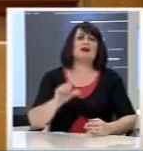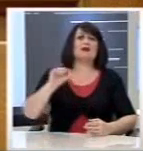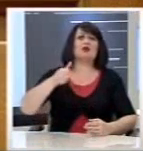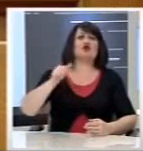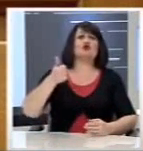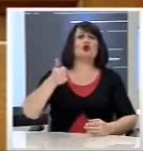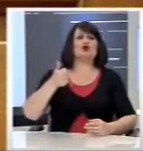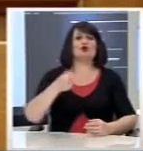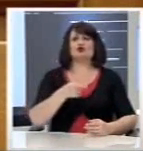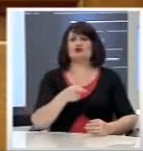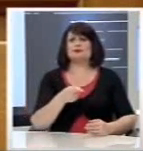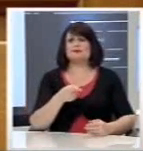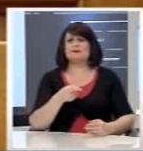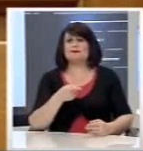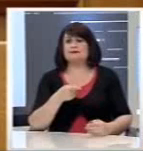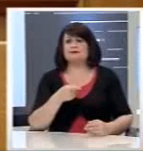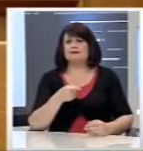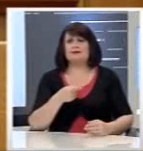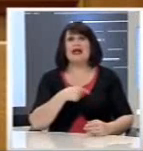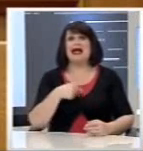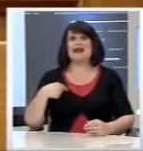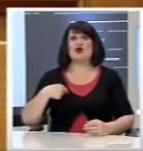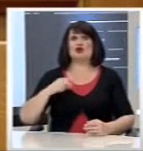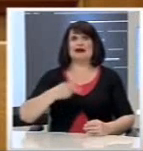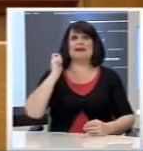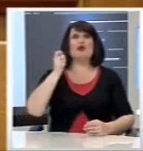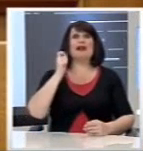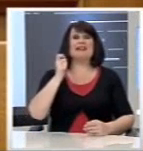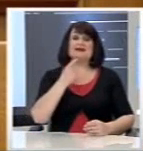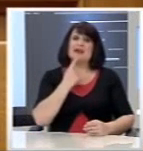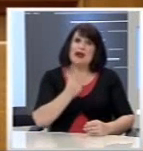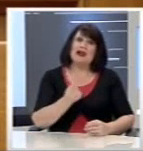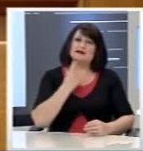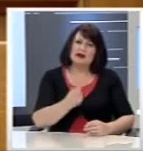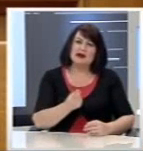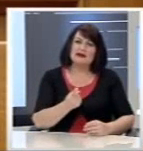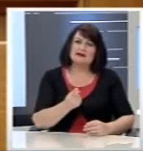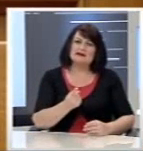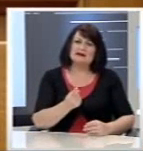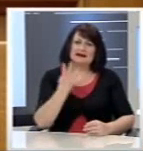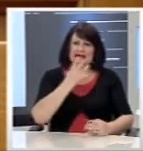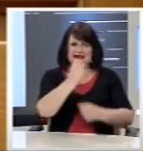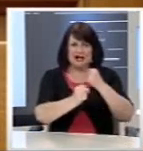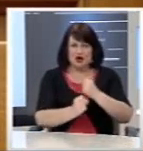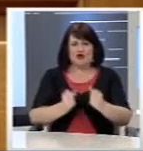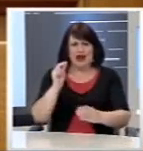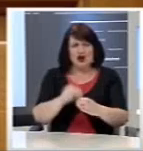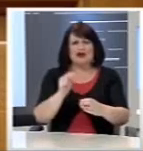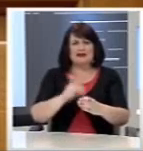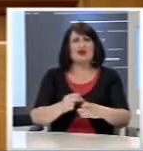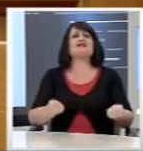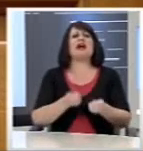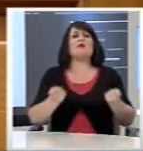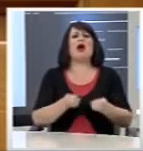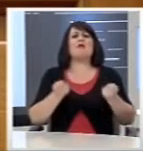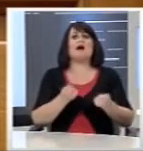ιστορία αρχηγός αντιπολίτευσης που θα ζητάτε σχεδόν επί 4 χρόνια εκλογές και αυτές δεν θα γίνονται παρά